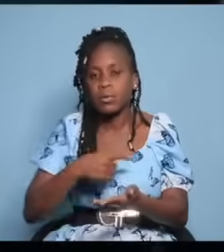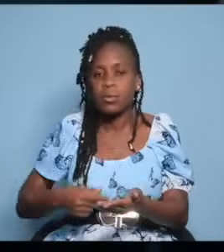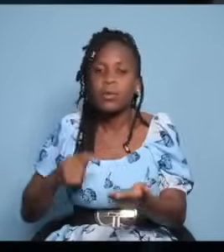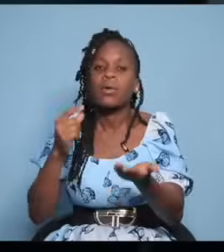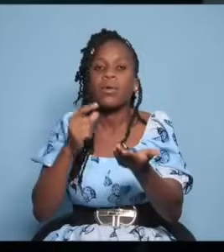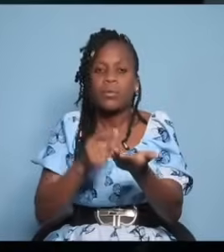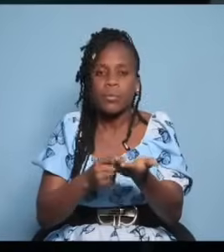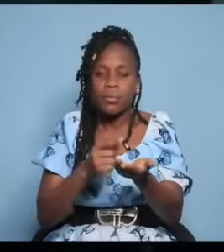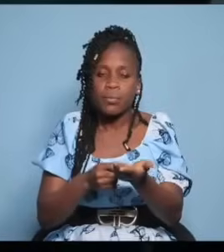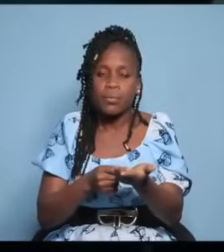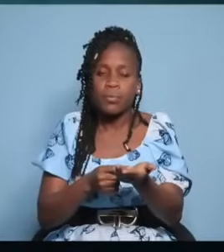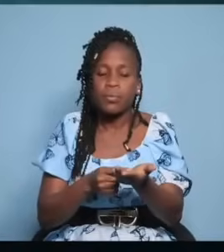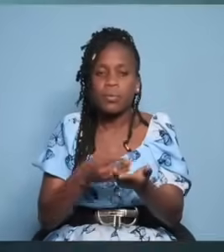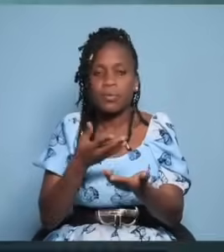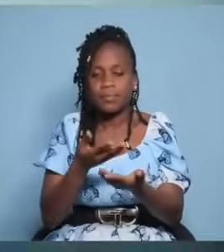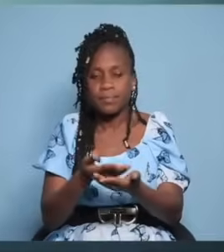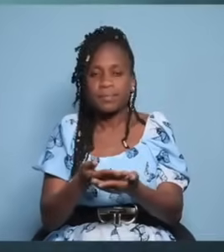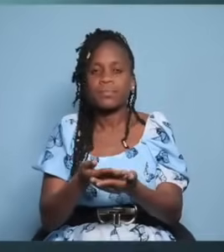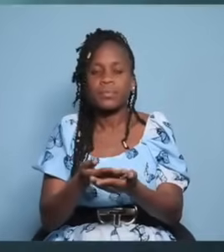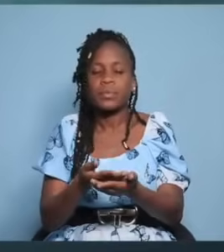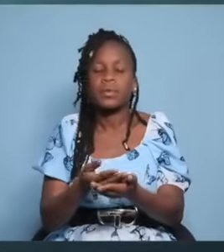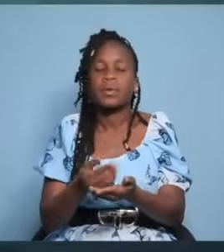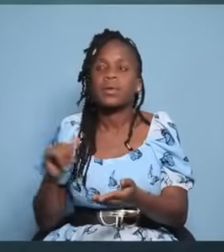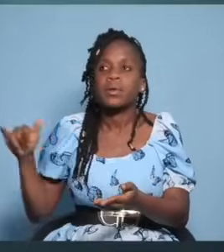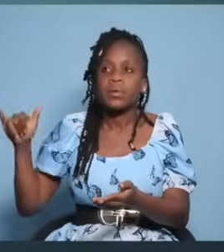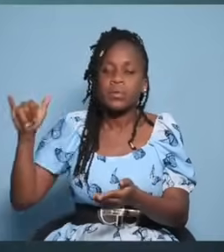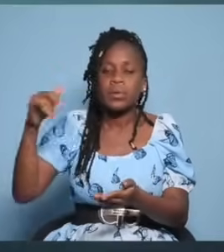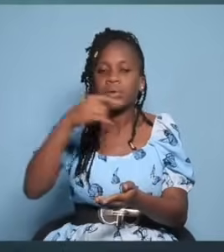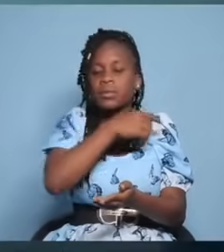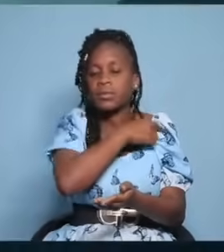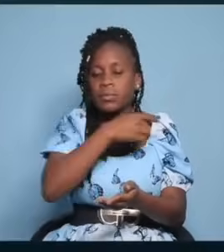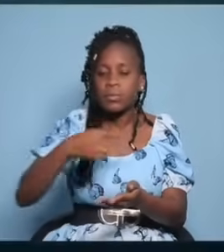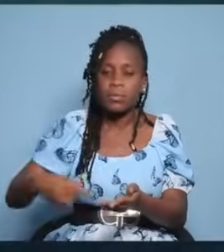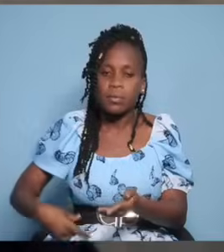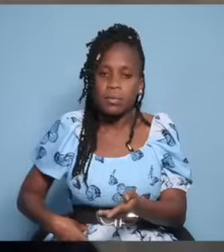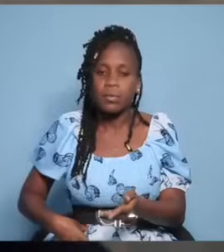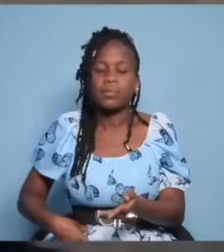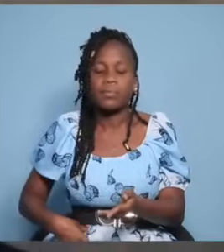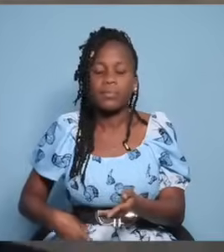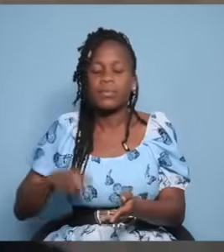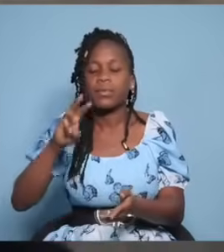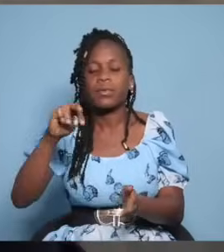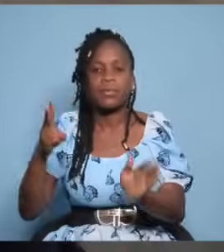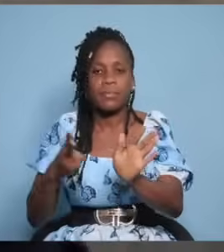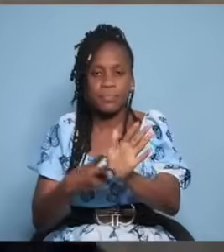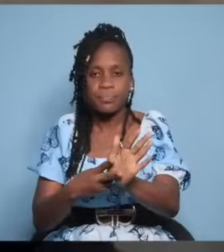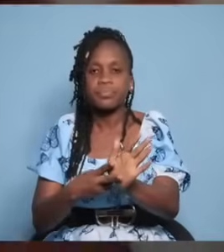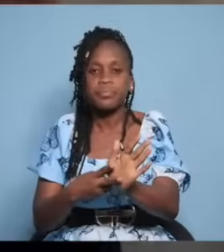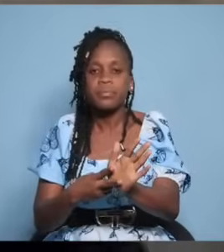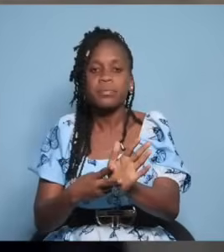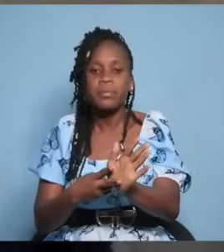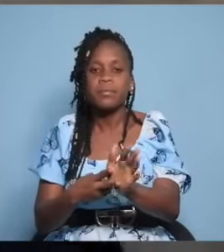ni presidential aircraft, ndege ya rais wa Uganda Yoweri Kaguta Museveni,